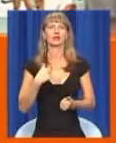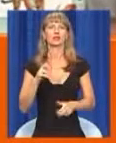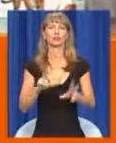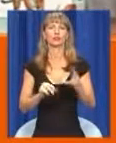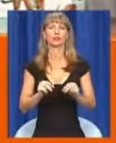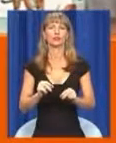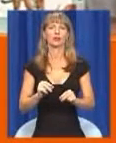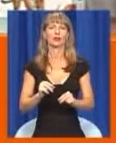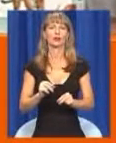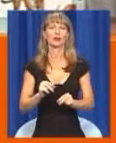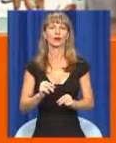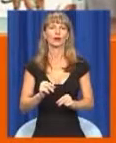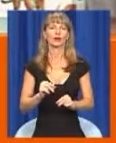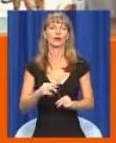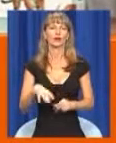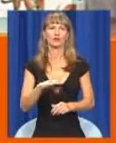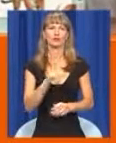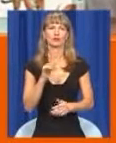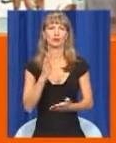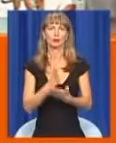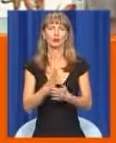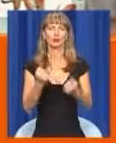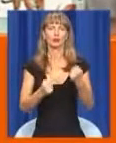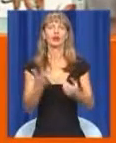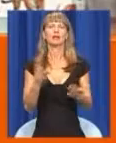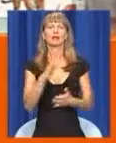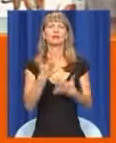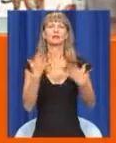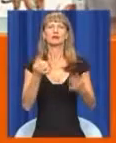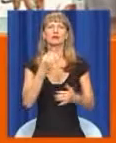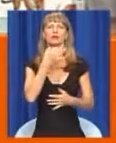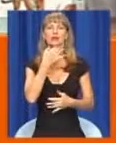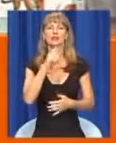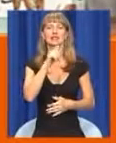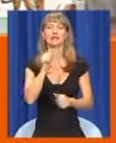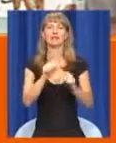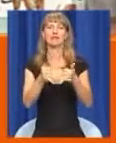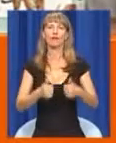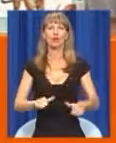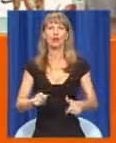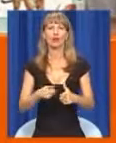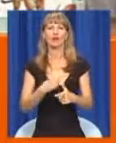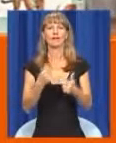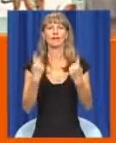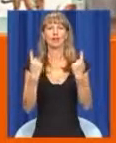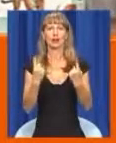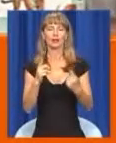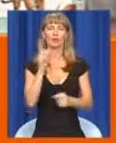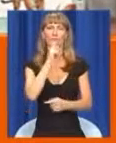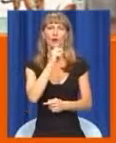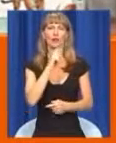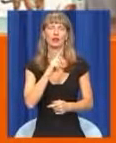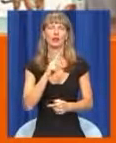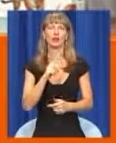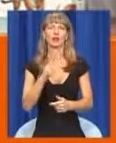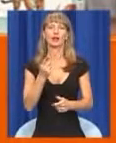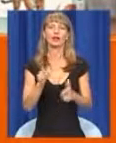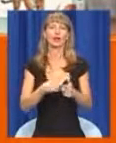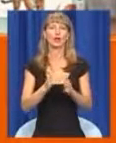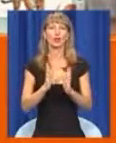усім подобається автомобіль. Дійсно, а які тобі найбільше подобаються? Чи, я не знаю, за формою, можливо, велика машина? Чи маленька, чи головне, щоб вона була червоненька,